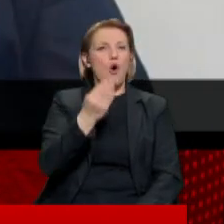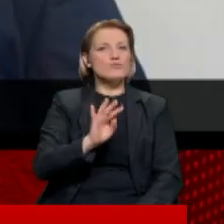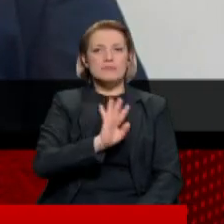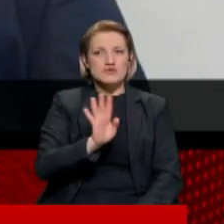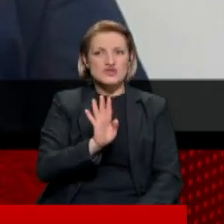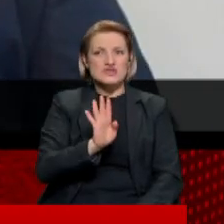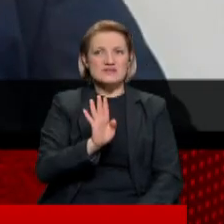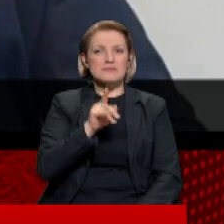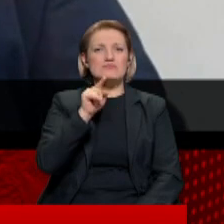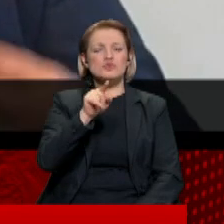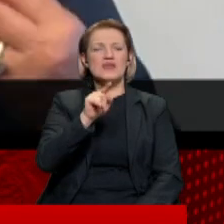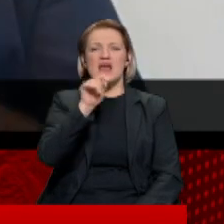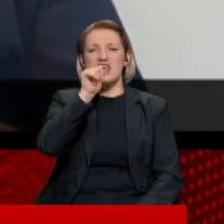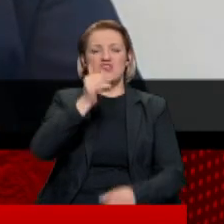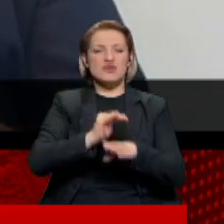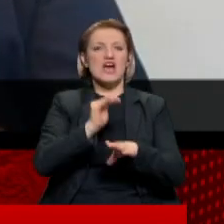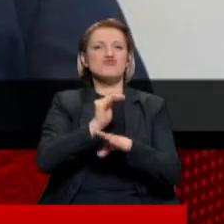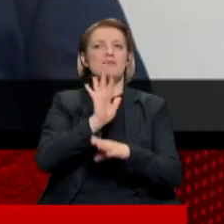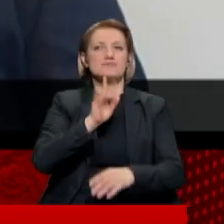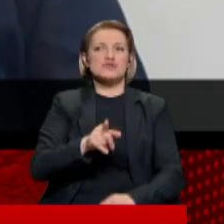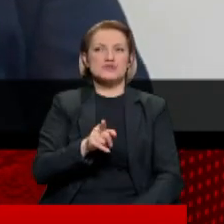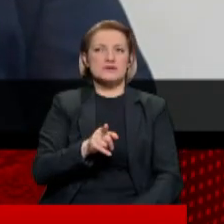bulunmamış, bunları hiç yaşamamış